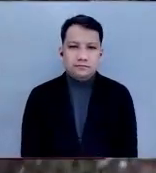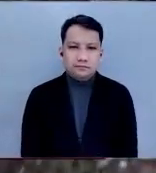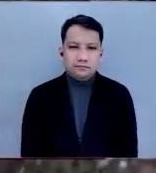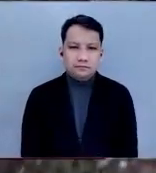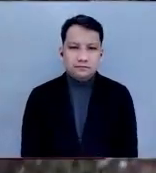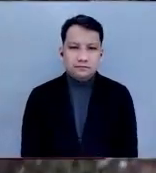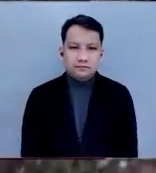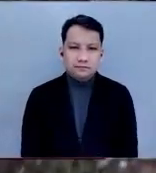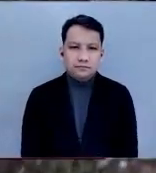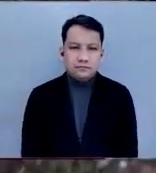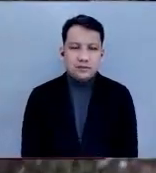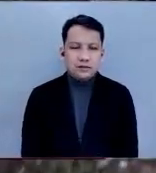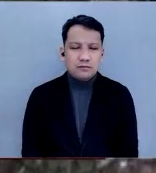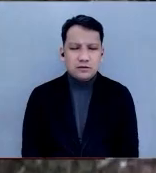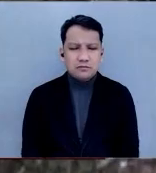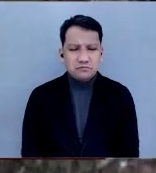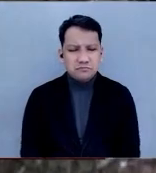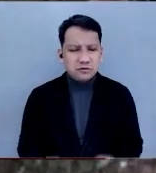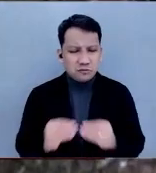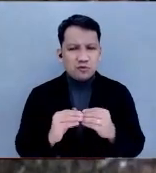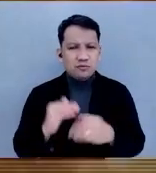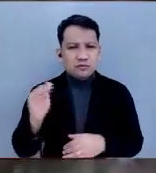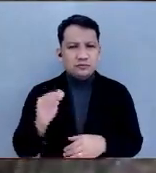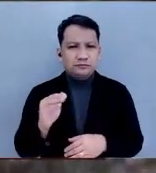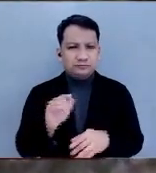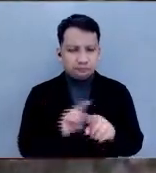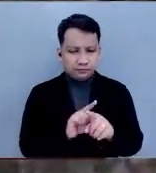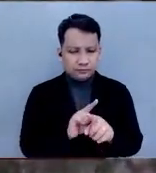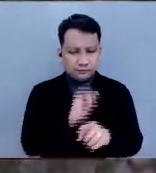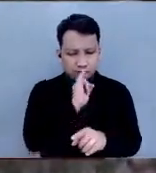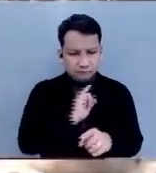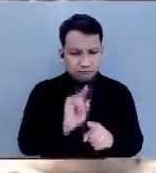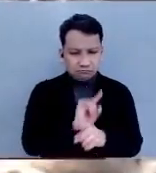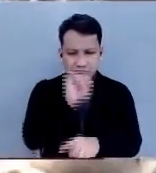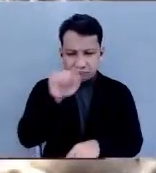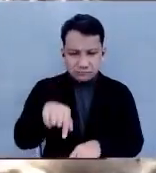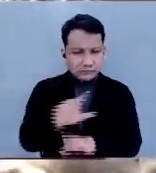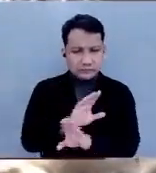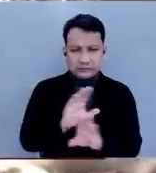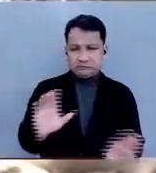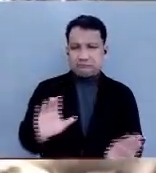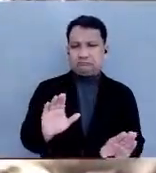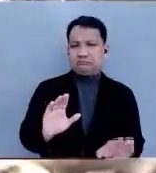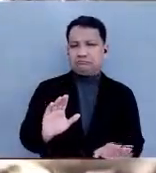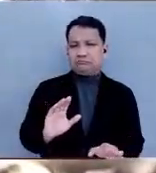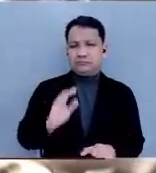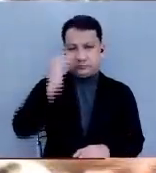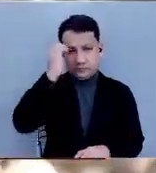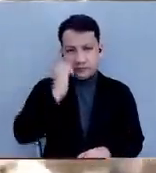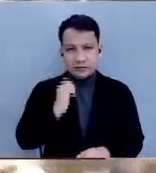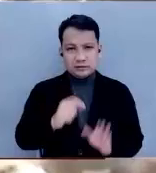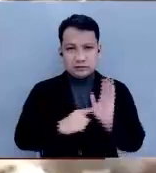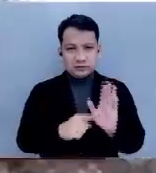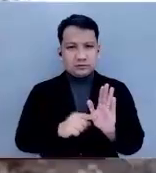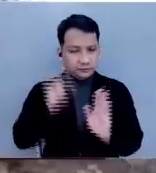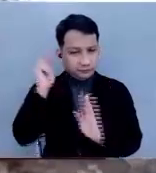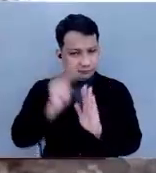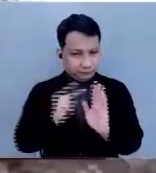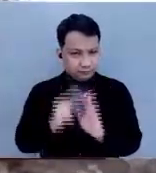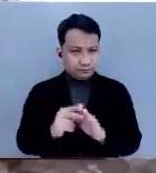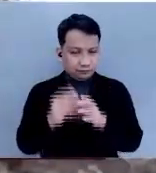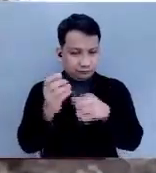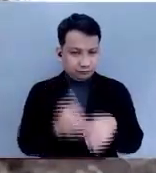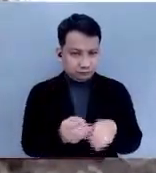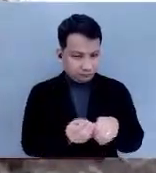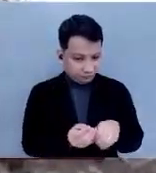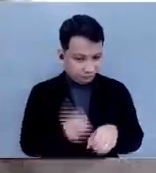Sa kabila ng pagiging mas agresibo ng Israel, hindi pa rin natitinag ang Hamas. Sa video ngang ito, kita ang sunod-sunod na